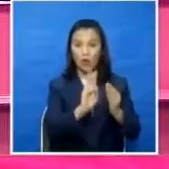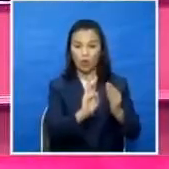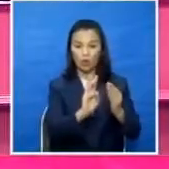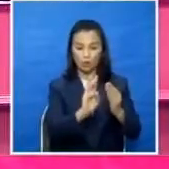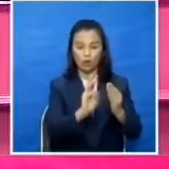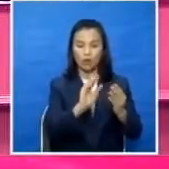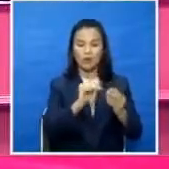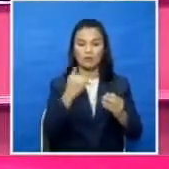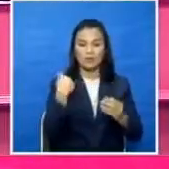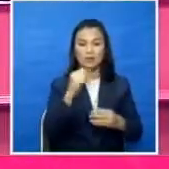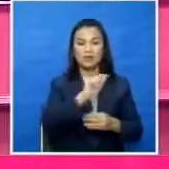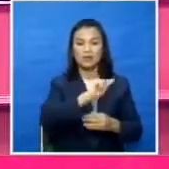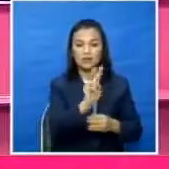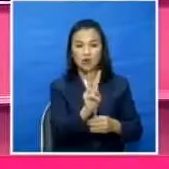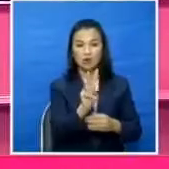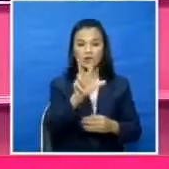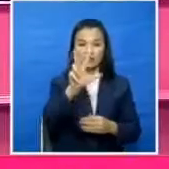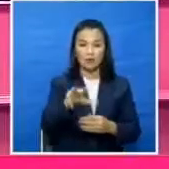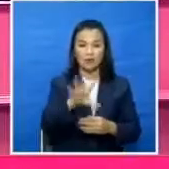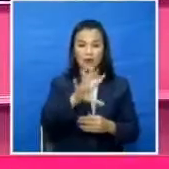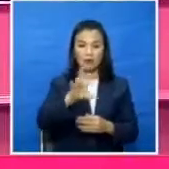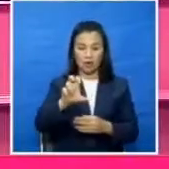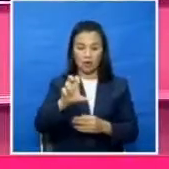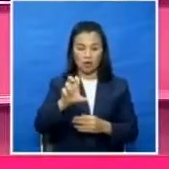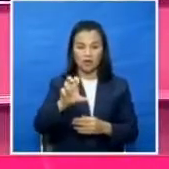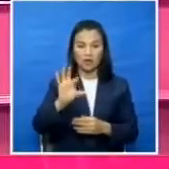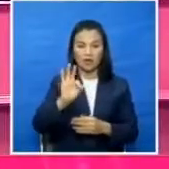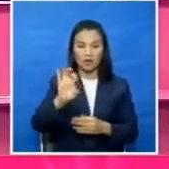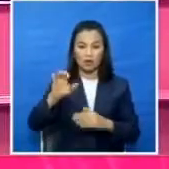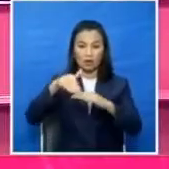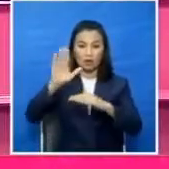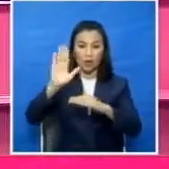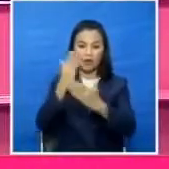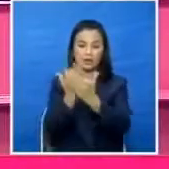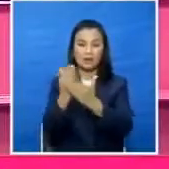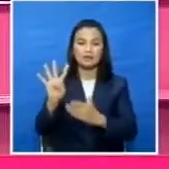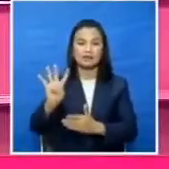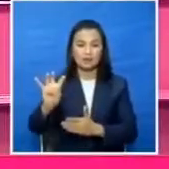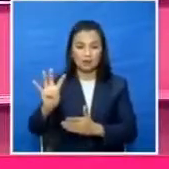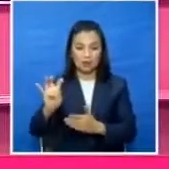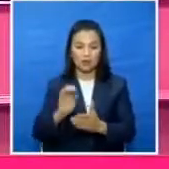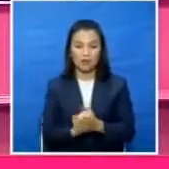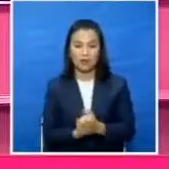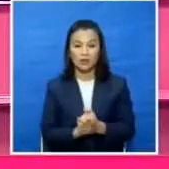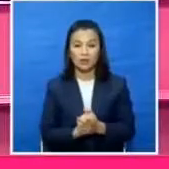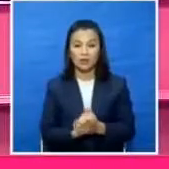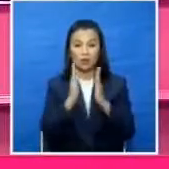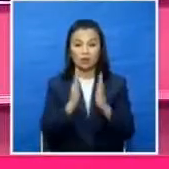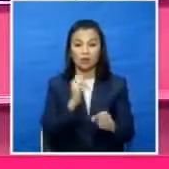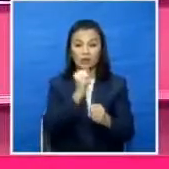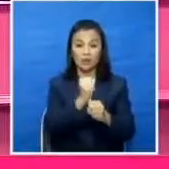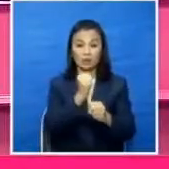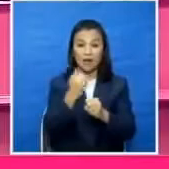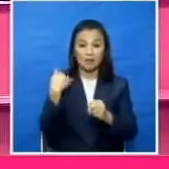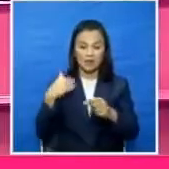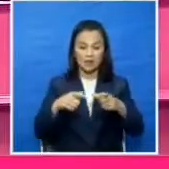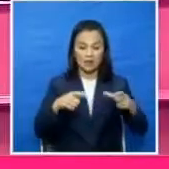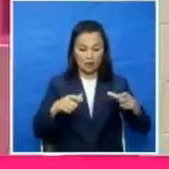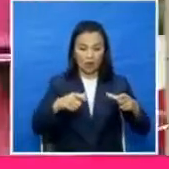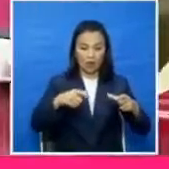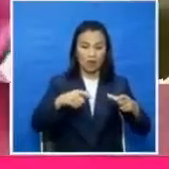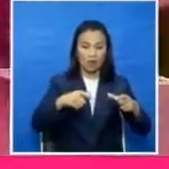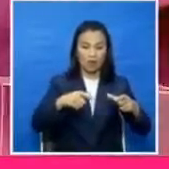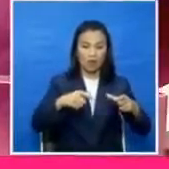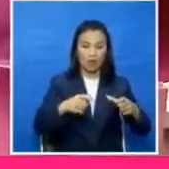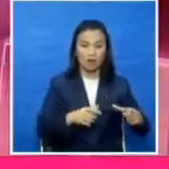2ครั้ง 3,583 อันดับอันดับละ400บาทซึ่งพนักงานจะนำภาชนะพร้อมกล่องบรรจุลูกบอล